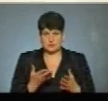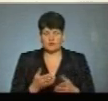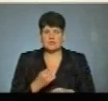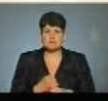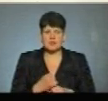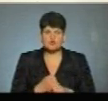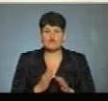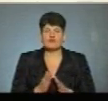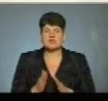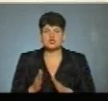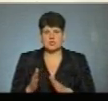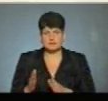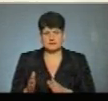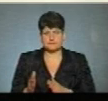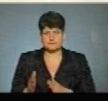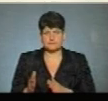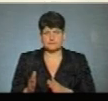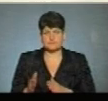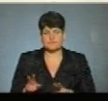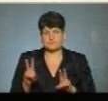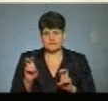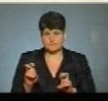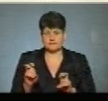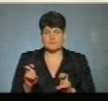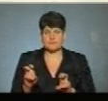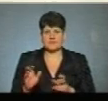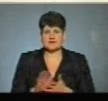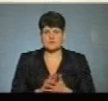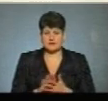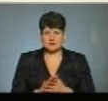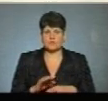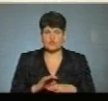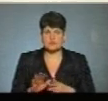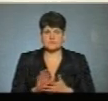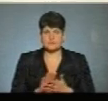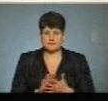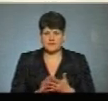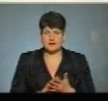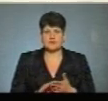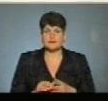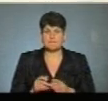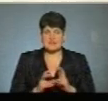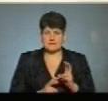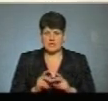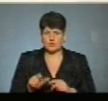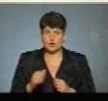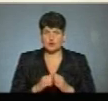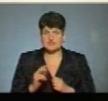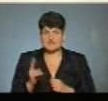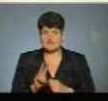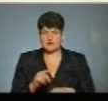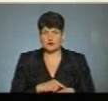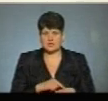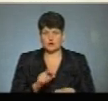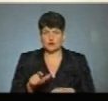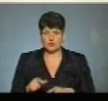першої необхідності в області, вони працюють в режимі, називаємо його так, дезінфекції. Спочатку проводиться на підприємстві дезінфекція, люди